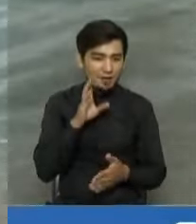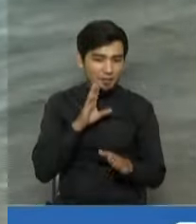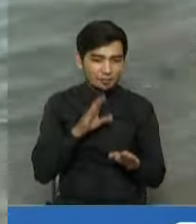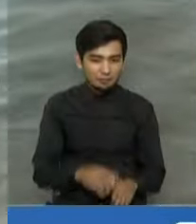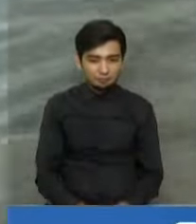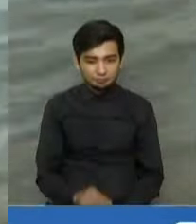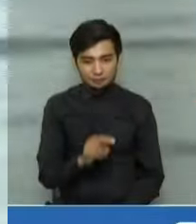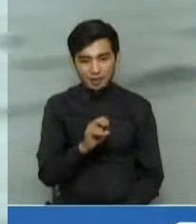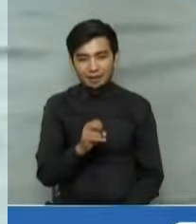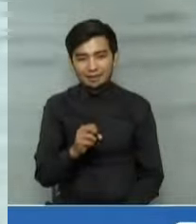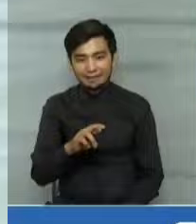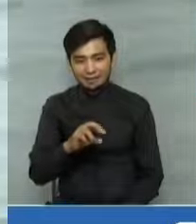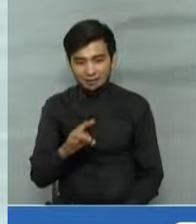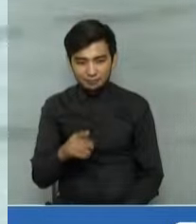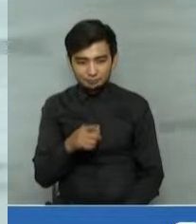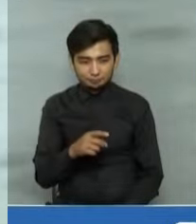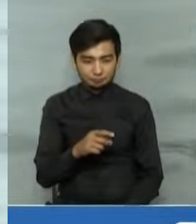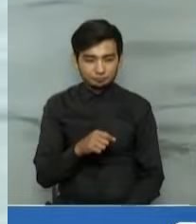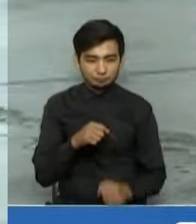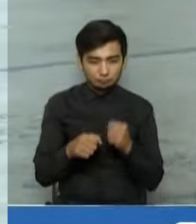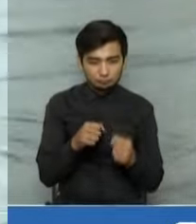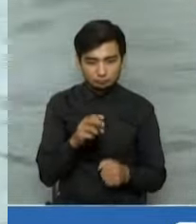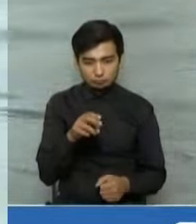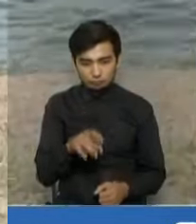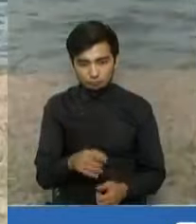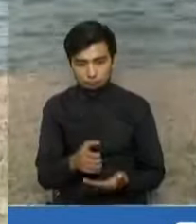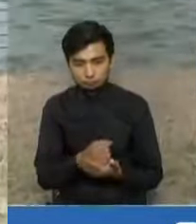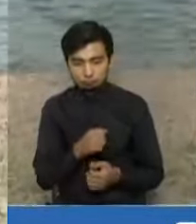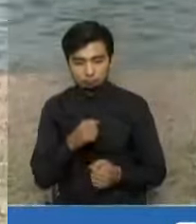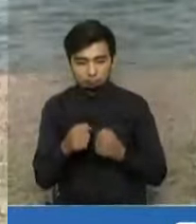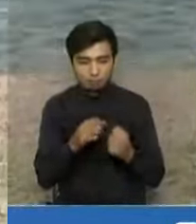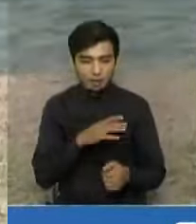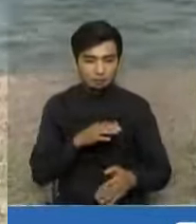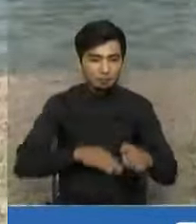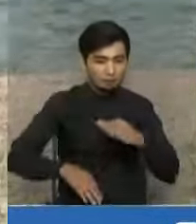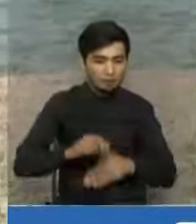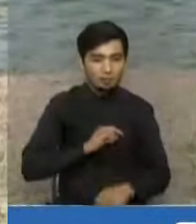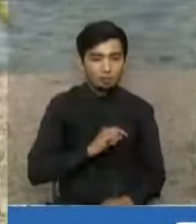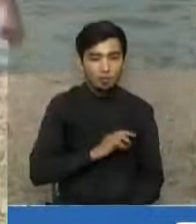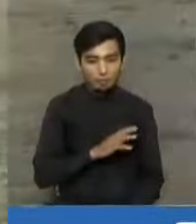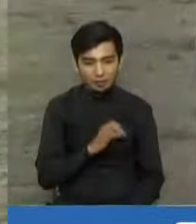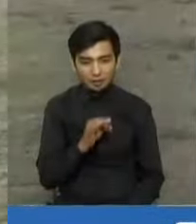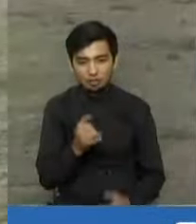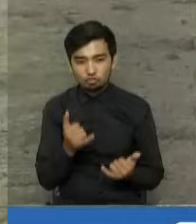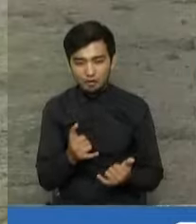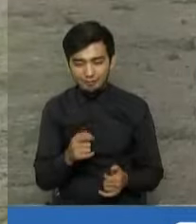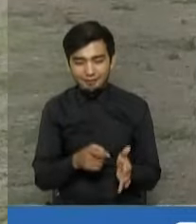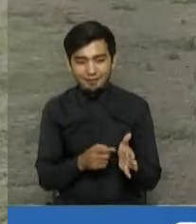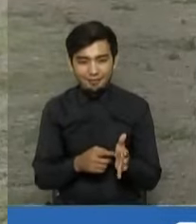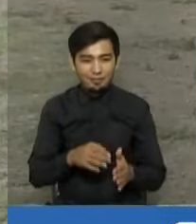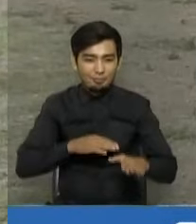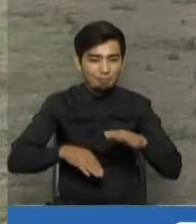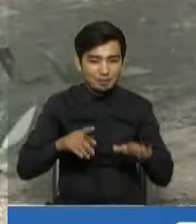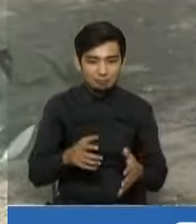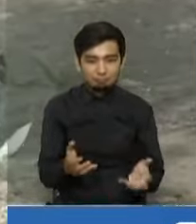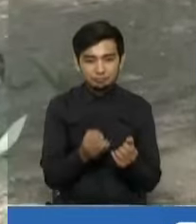Данияр Акылбек имеет статус кандидата в мастера спорта и когда-то работал тренером по плаванию. Теперь он общественный спасатель на Карагандинском коммунальном пляже. За